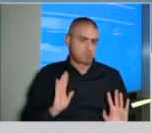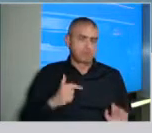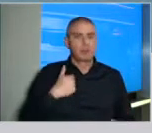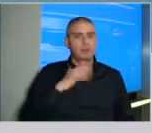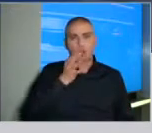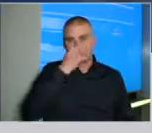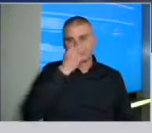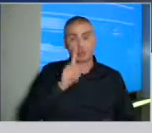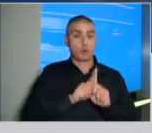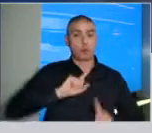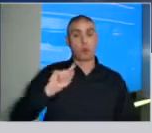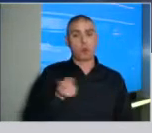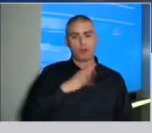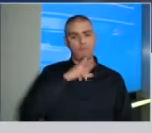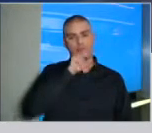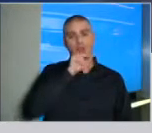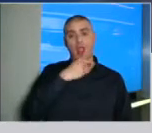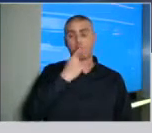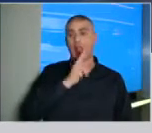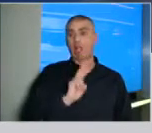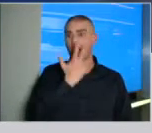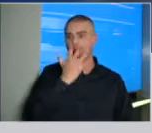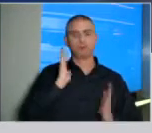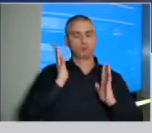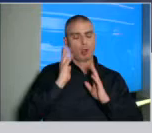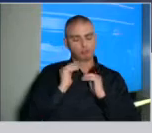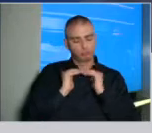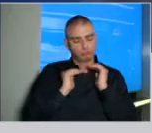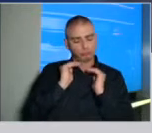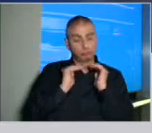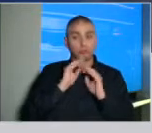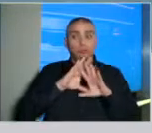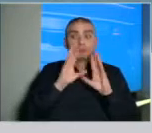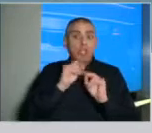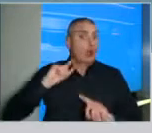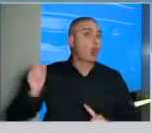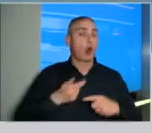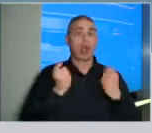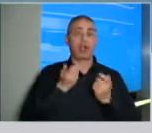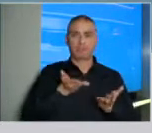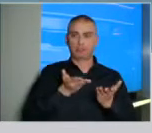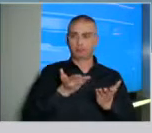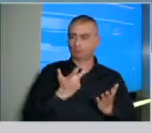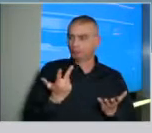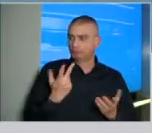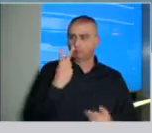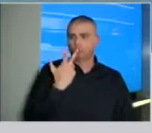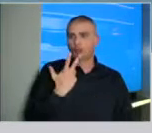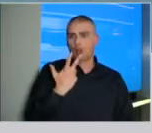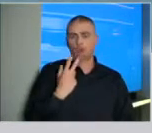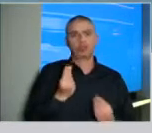מסוקרן מאוד כמו כולם מההתבטאויות של גנץ, מאוד מאוד מדודות בסך הכל בכל הקמפיין הזה, שלוש